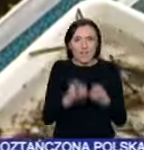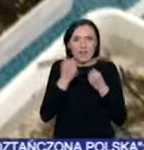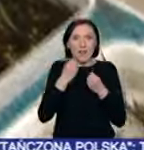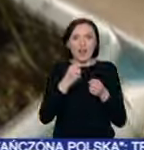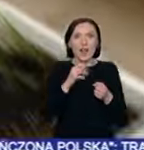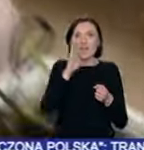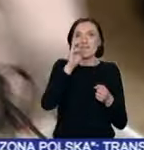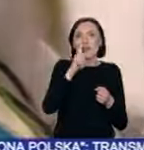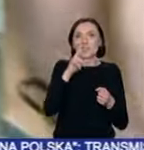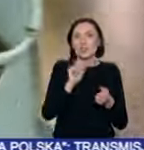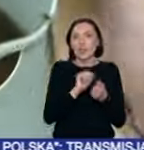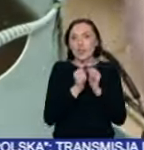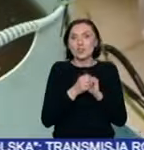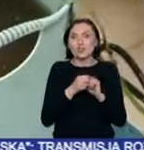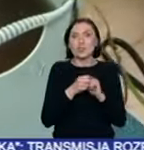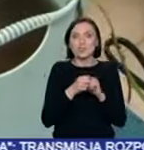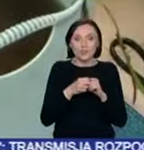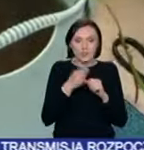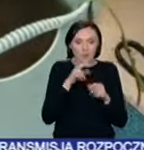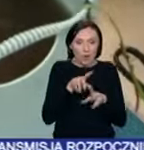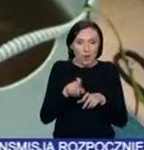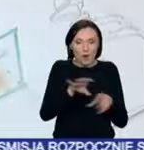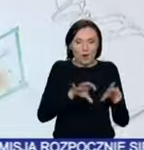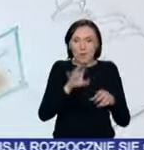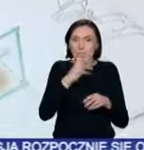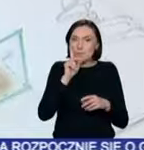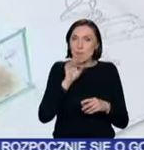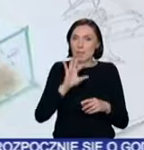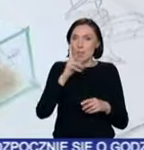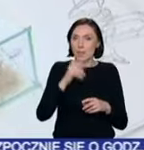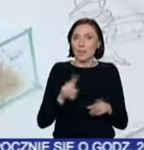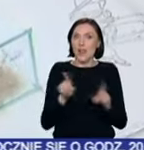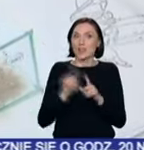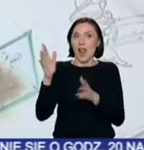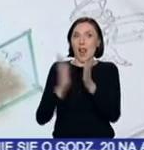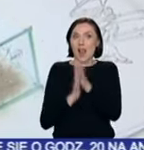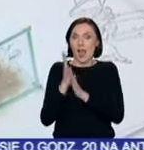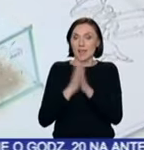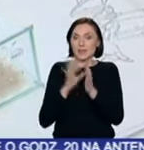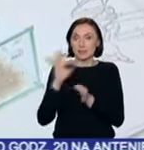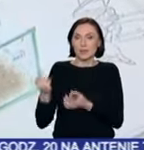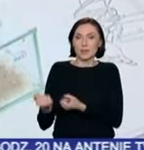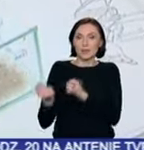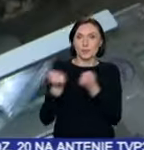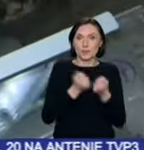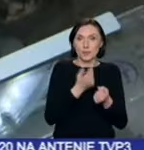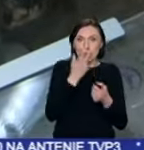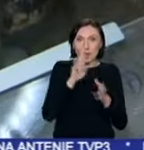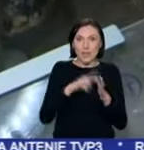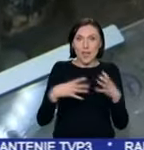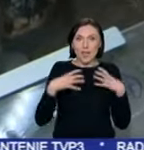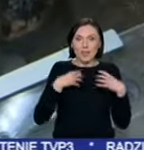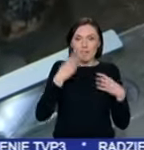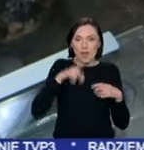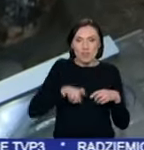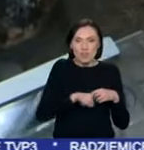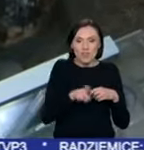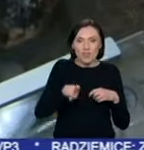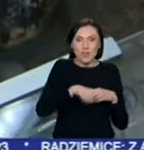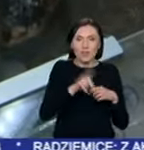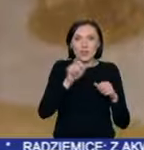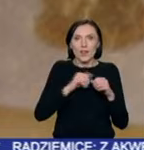larwę ważki czy larwę pływaka żółtobrzeszka. Mamy owady z lasu, ściągnięte jest na przykład transmisja na żywo z podkory, co